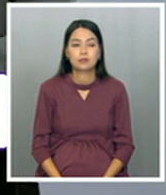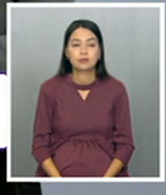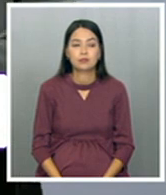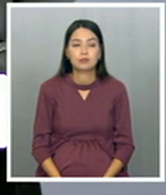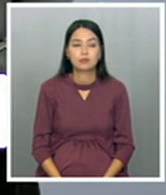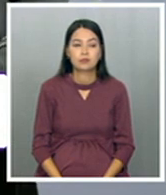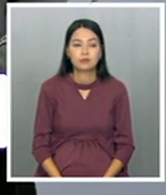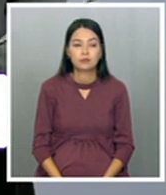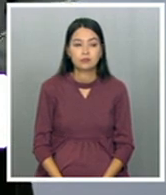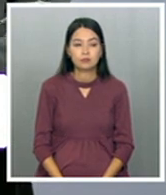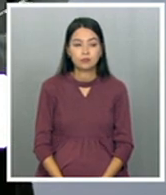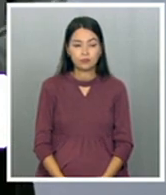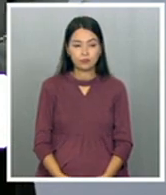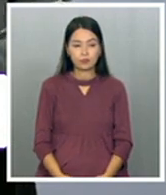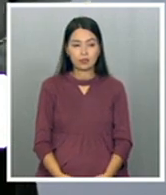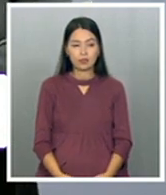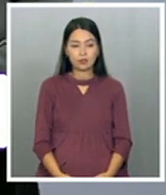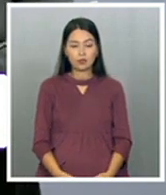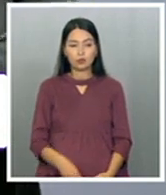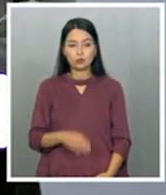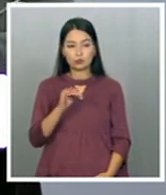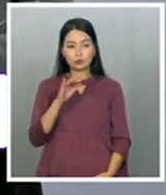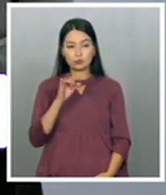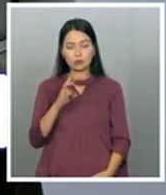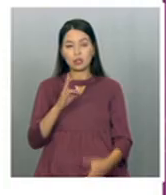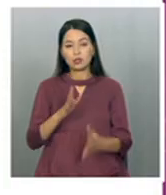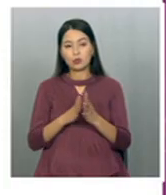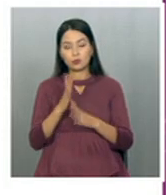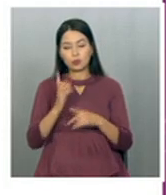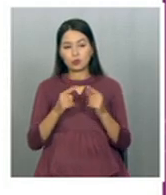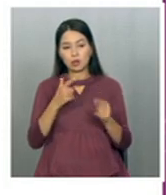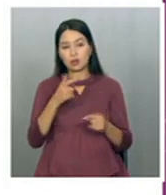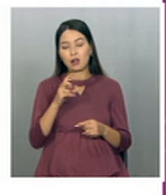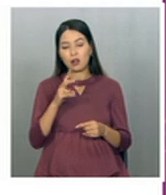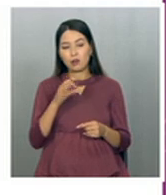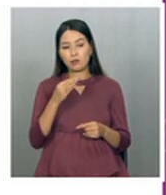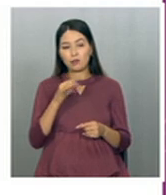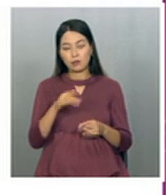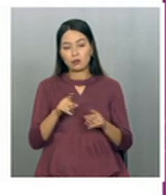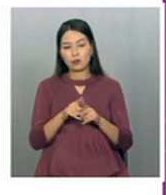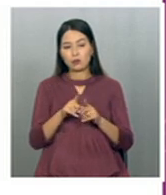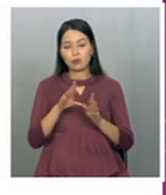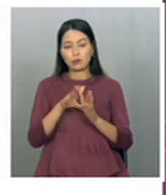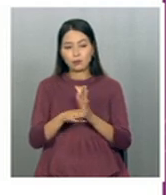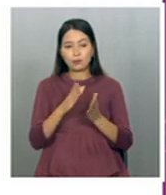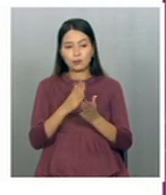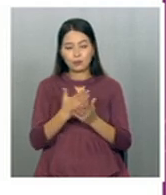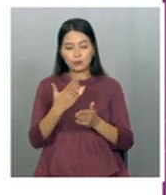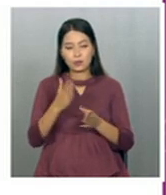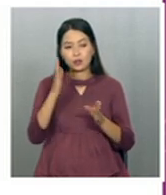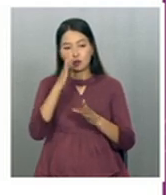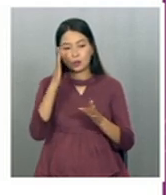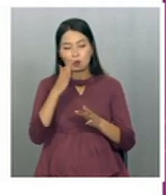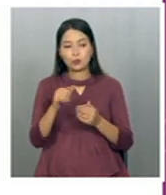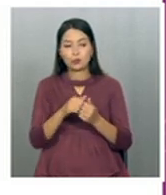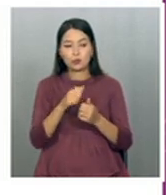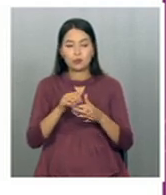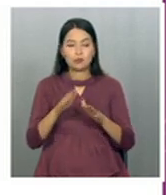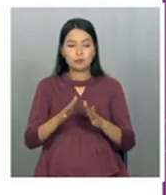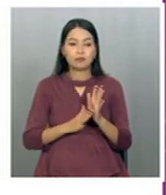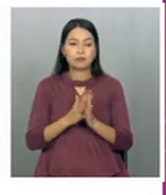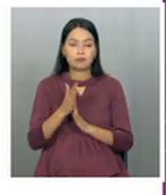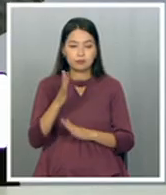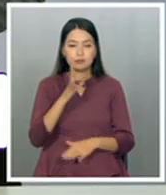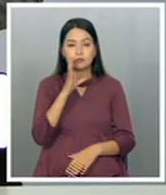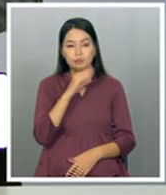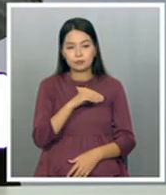өсімдік жусан өсімдігі. Жусан өсімдігі де галофиттер тобына жатады. Олар да сор және де сор таң жерлерде өсуге